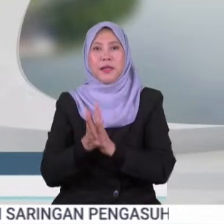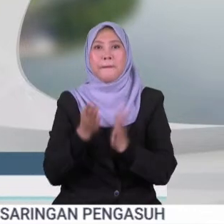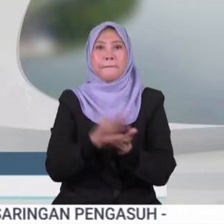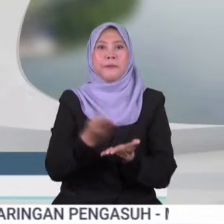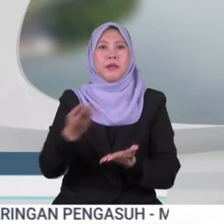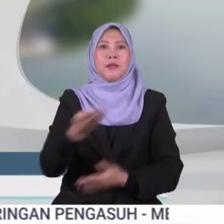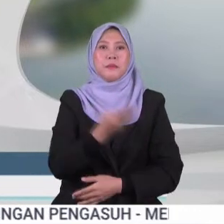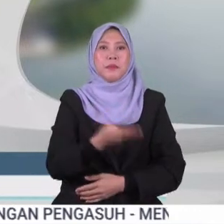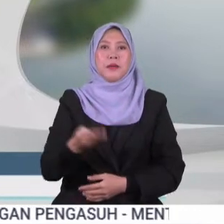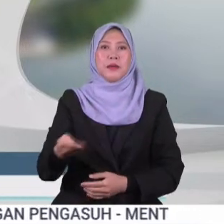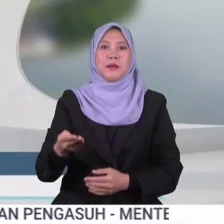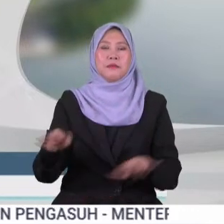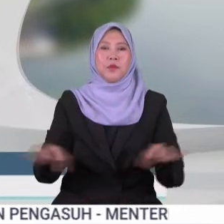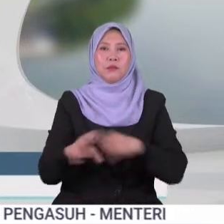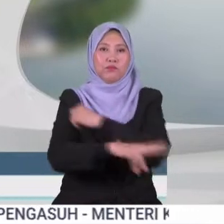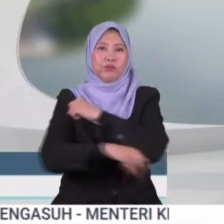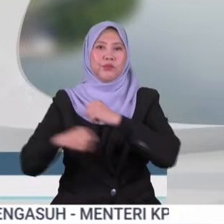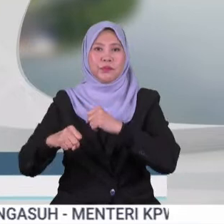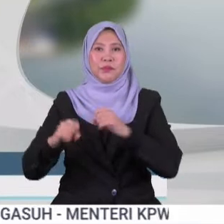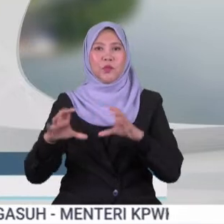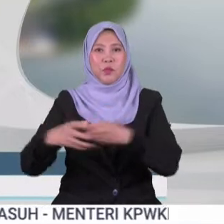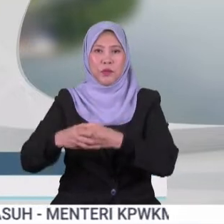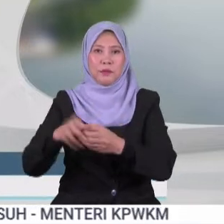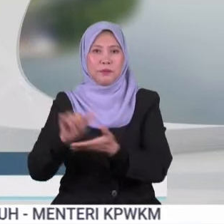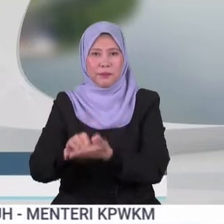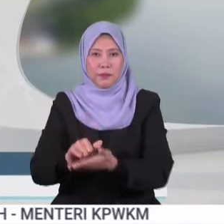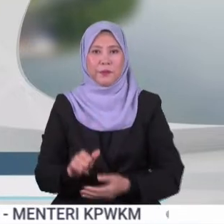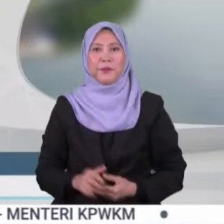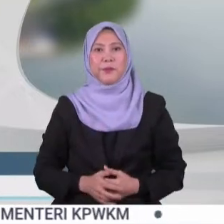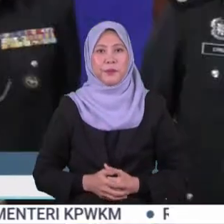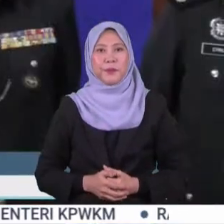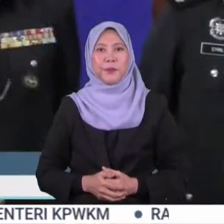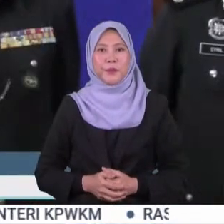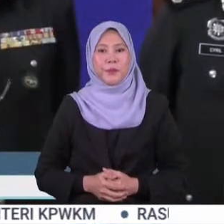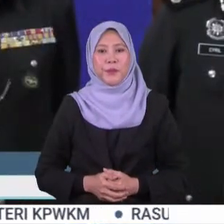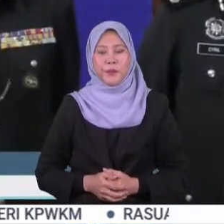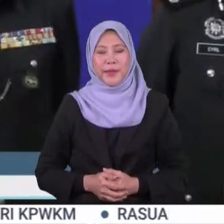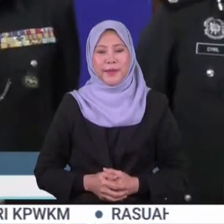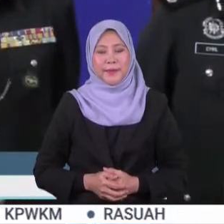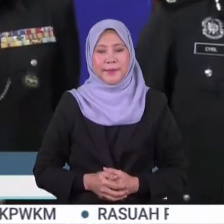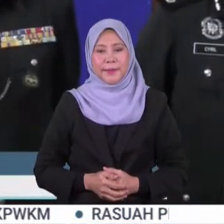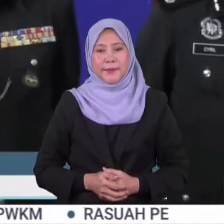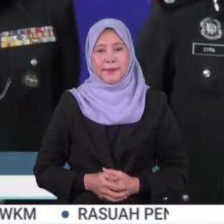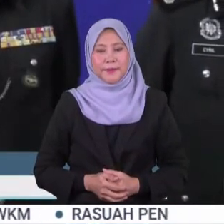pembeli barangan hasil kegiatan kumpulan sindiket berkenaan.